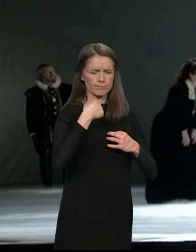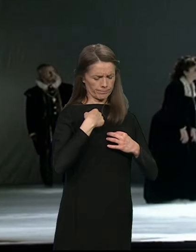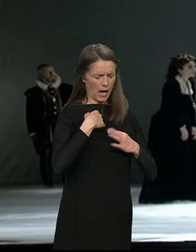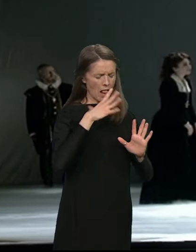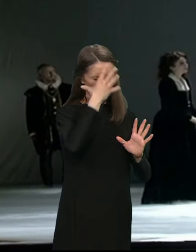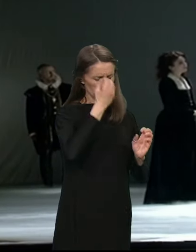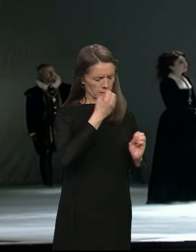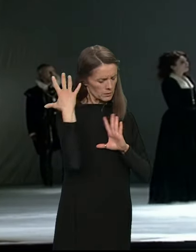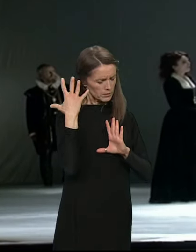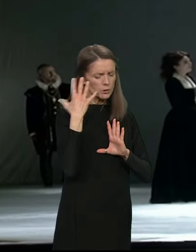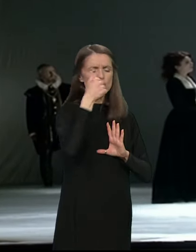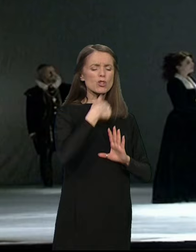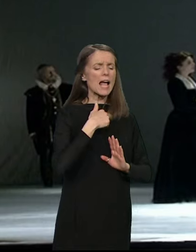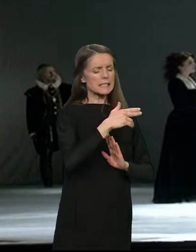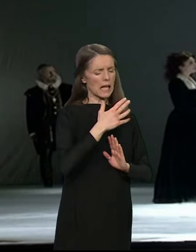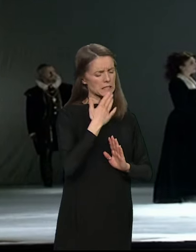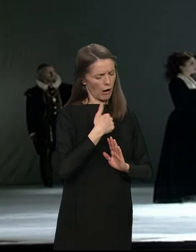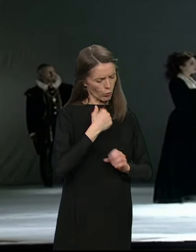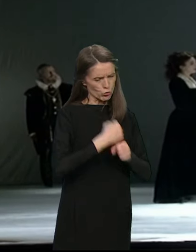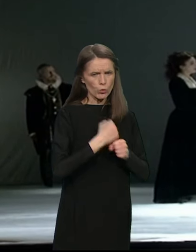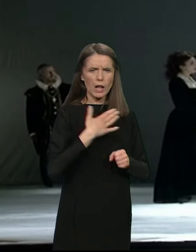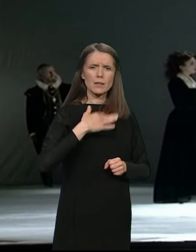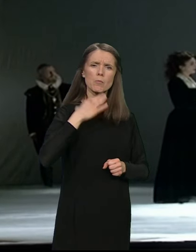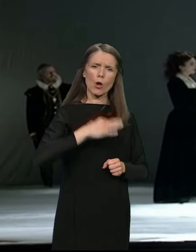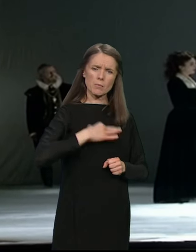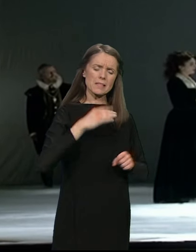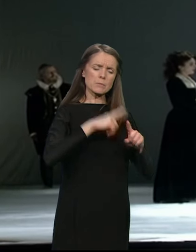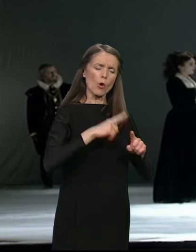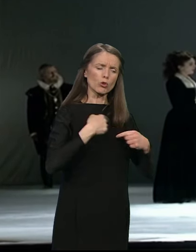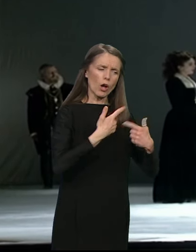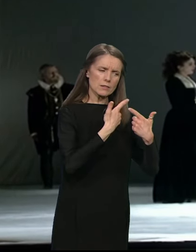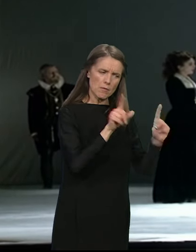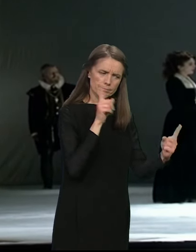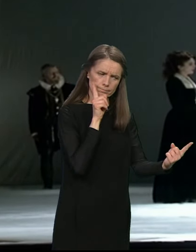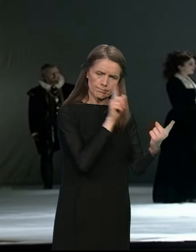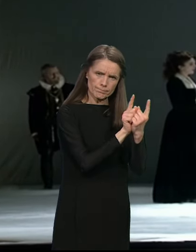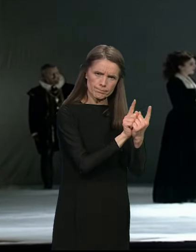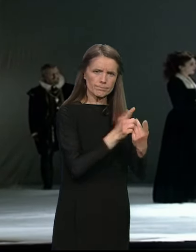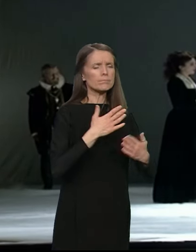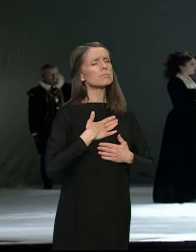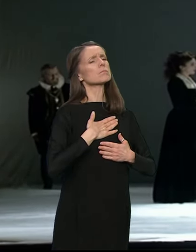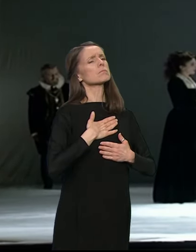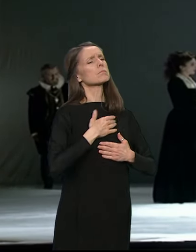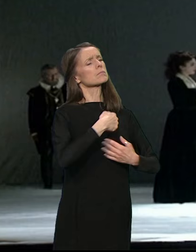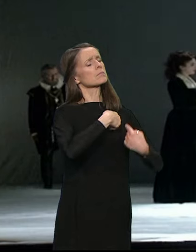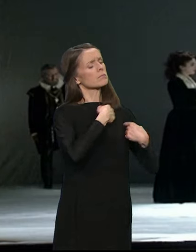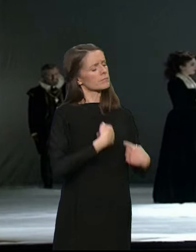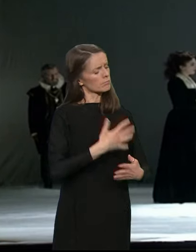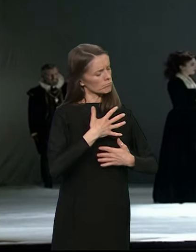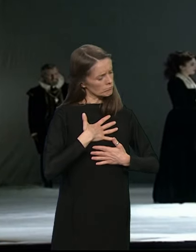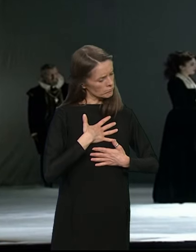svoju dužnost ispuniti, pa vam dozvolih utehu da mene vidite. Ja se velikodušnom nagonu